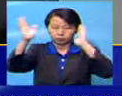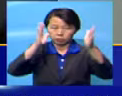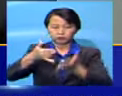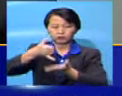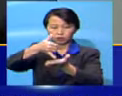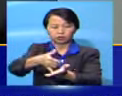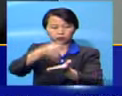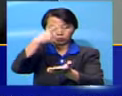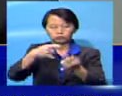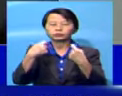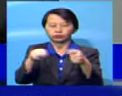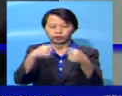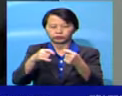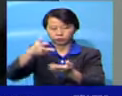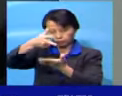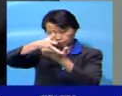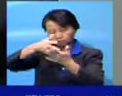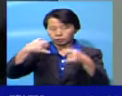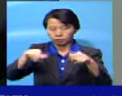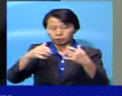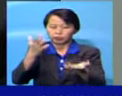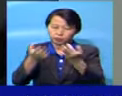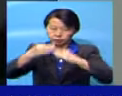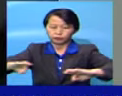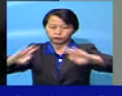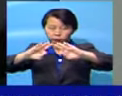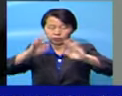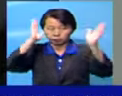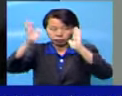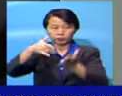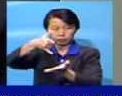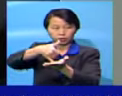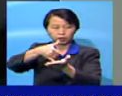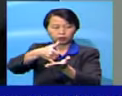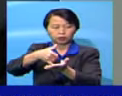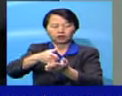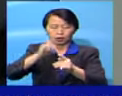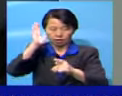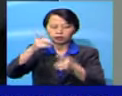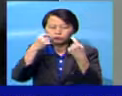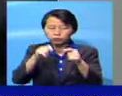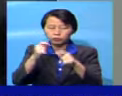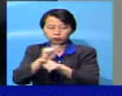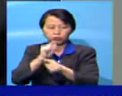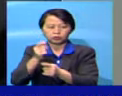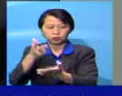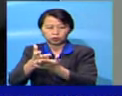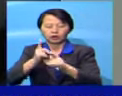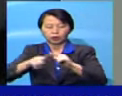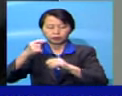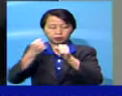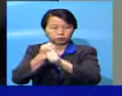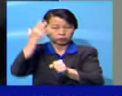tryun ataupun pilot Pro May final semifinal Malaysia Cup But definitely nextaysar